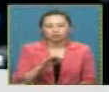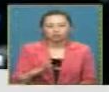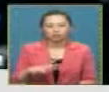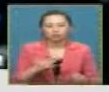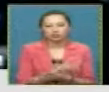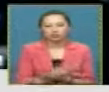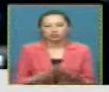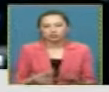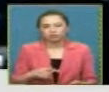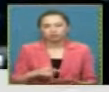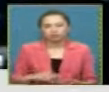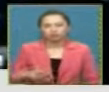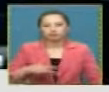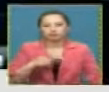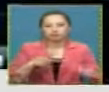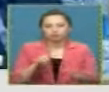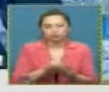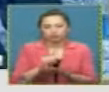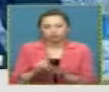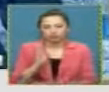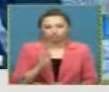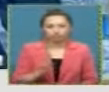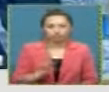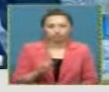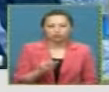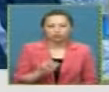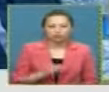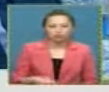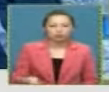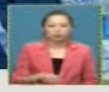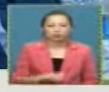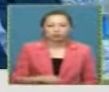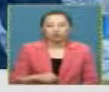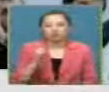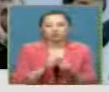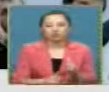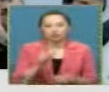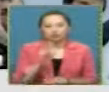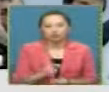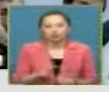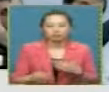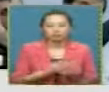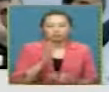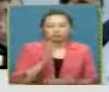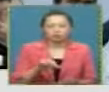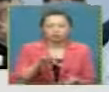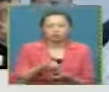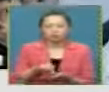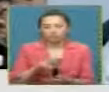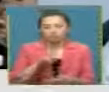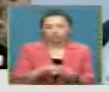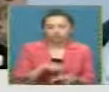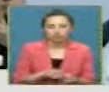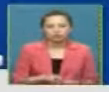үшін 5-1 бейне камера қою міндеттеледі. Келісім жасалған ойындар мен оған араласқан әрбір адам қатаң жазаланады. Сондықтан да футбол